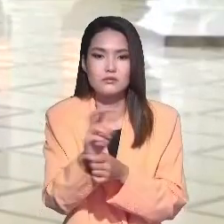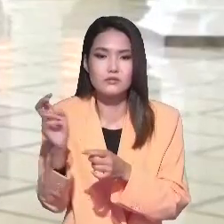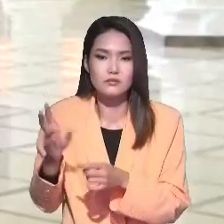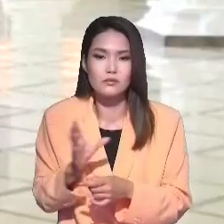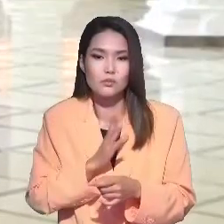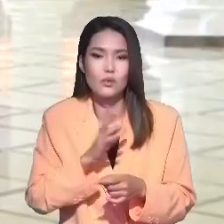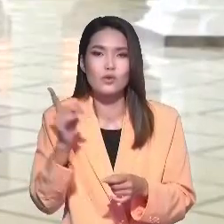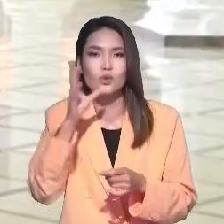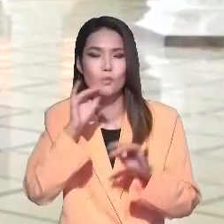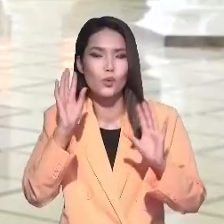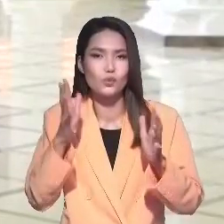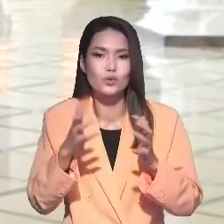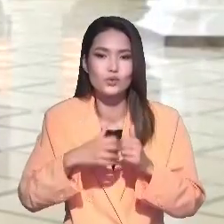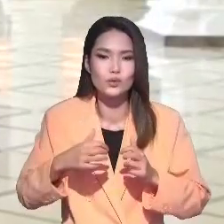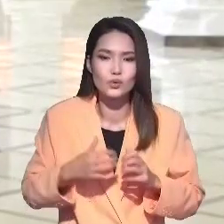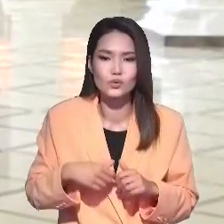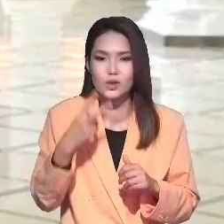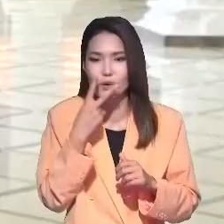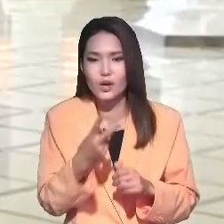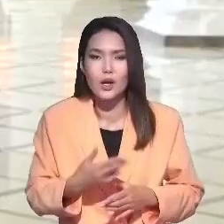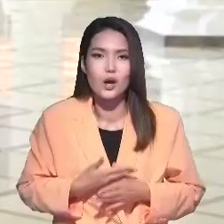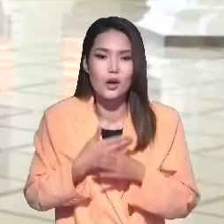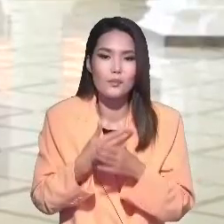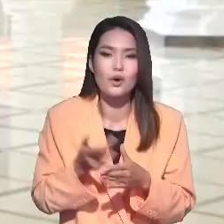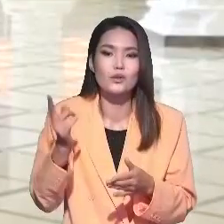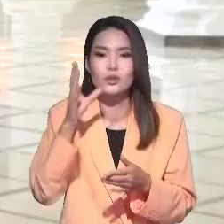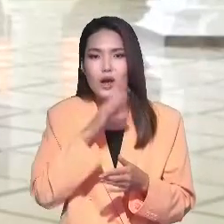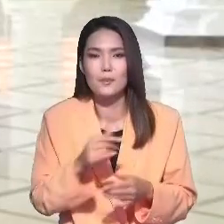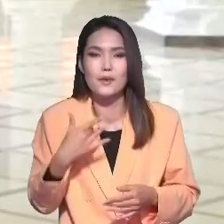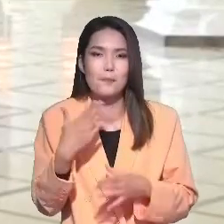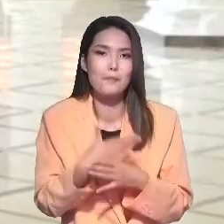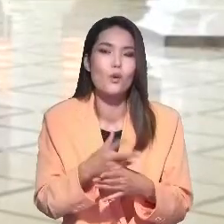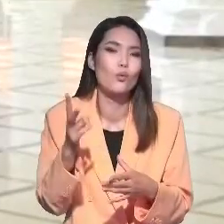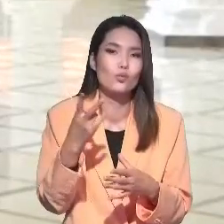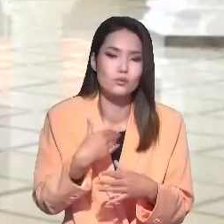всю эту ситуацию, где надо помочь по законодательству, мы помогаем,